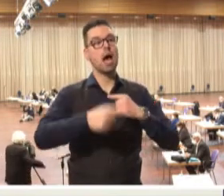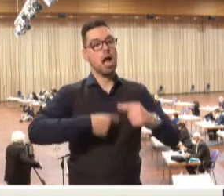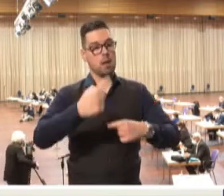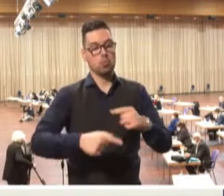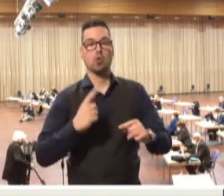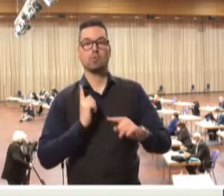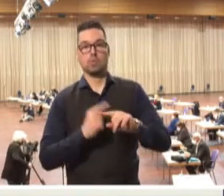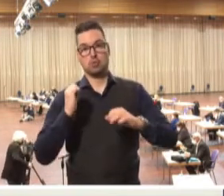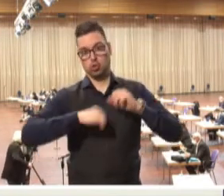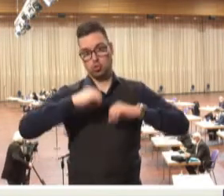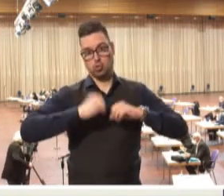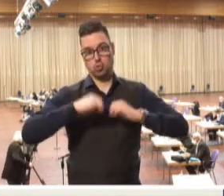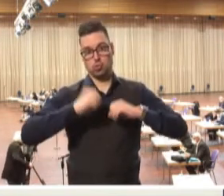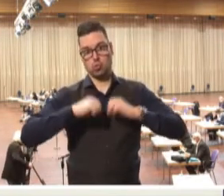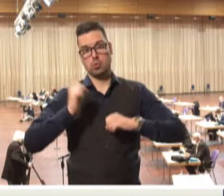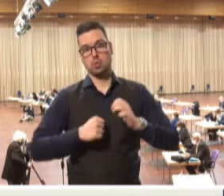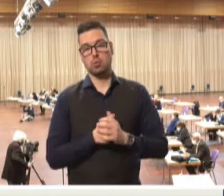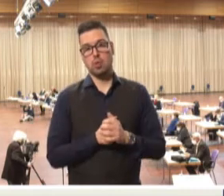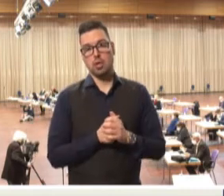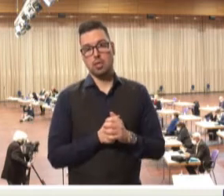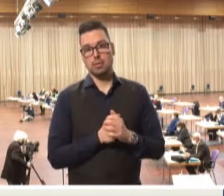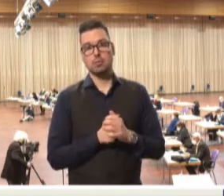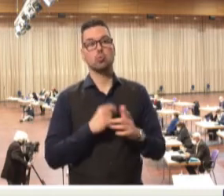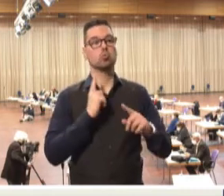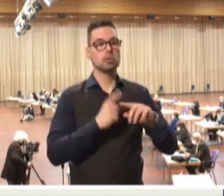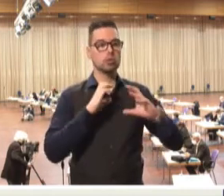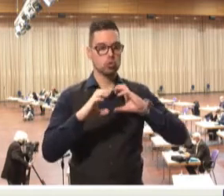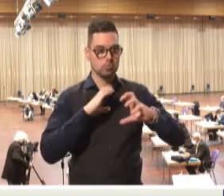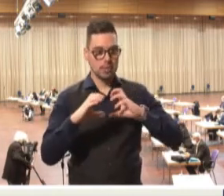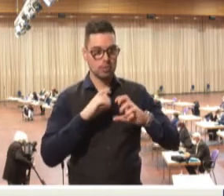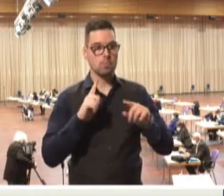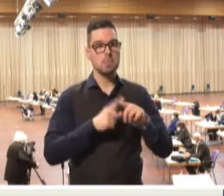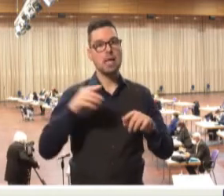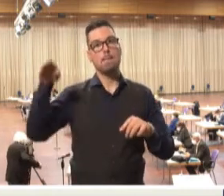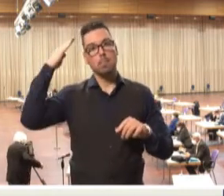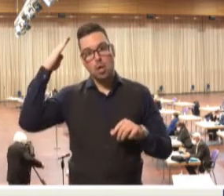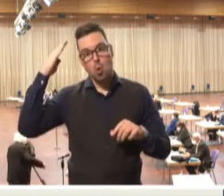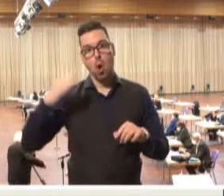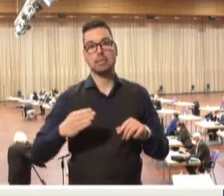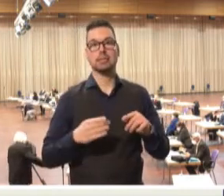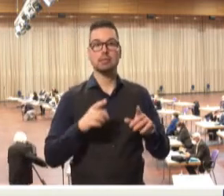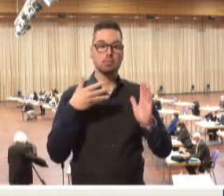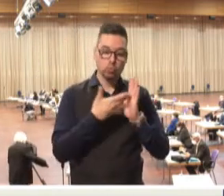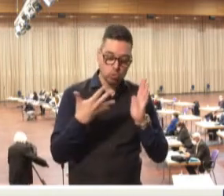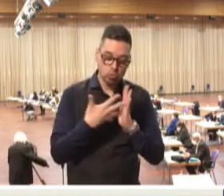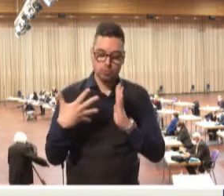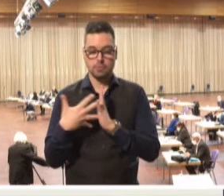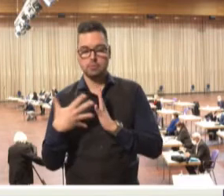und Strukturen, insbesondere auch die Kommunikation mit Behörden, umfassend zu